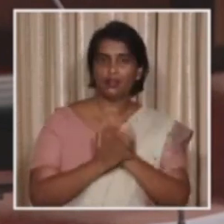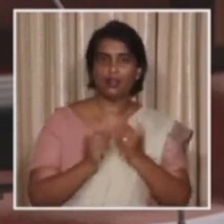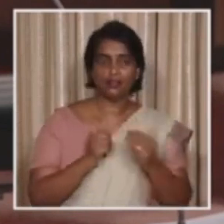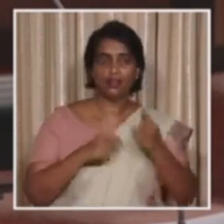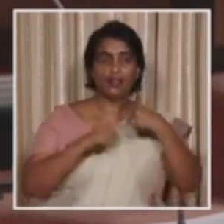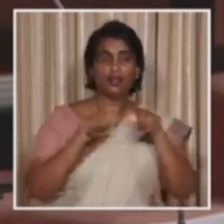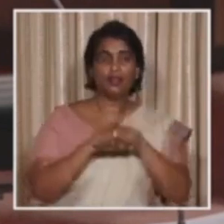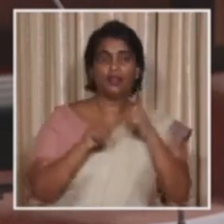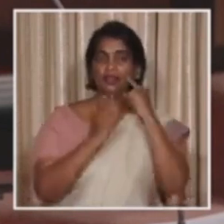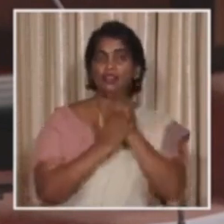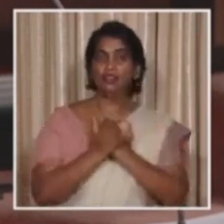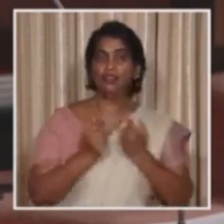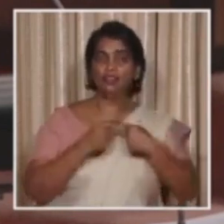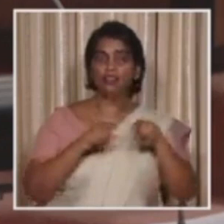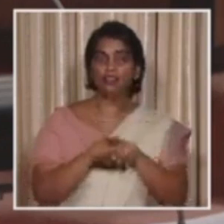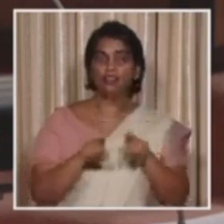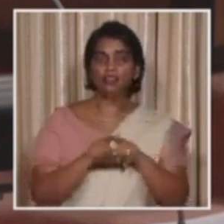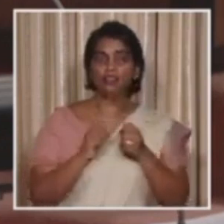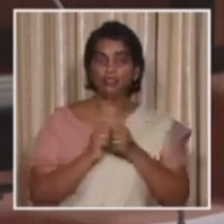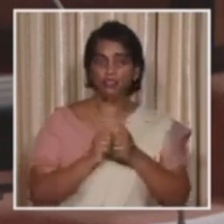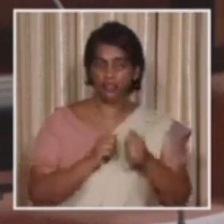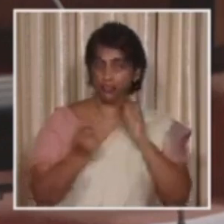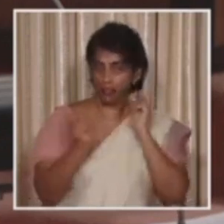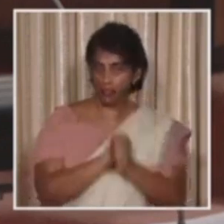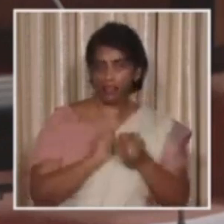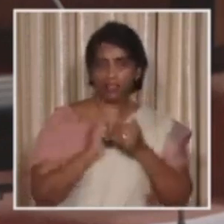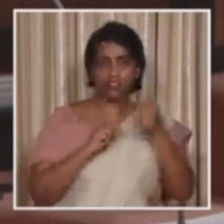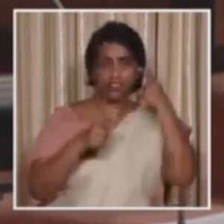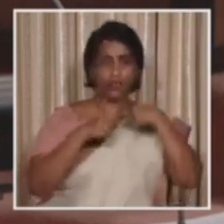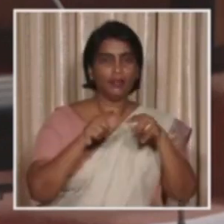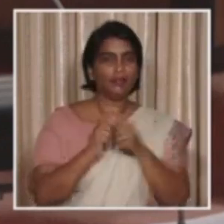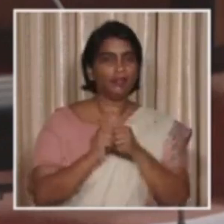நிலை மாற வேண்டுமாக இருந்தால், இனியும் பல நாடுகளிலே